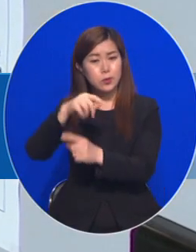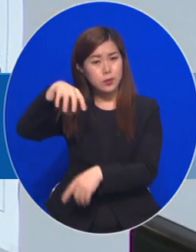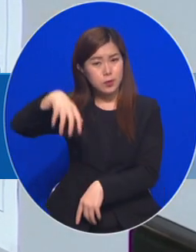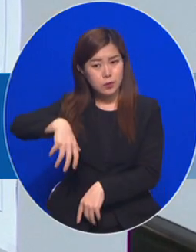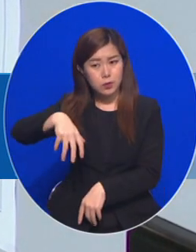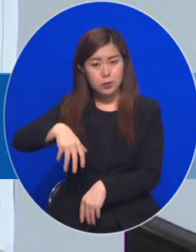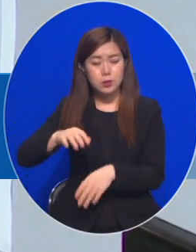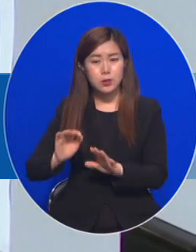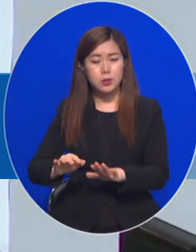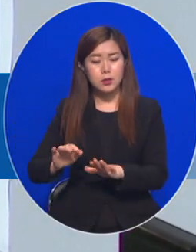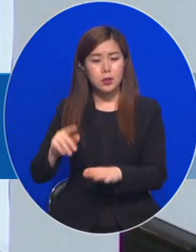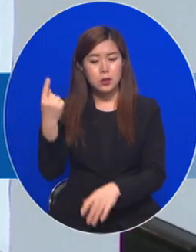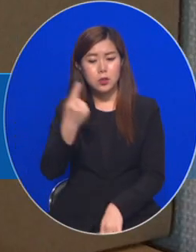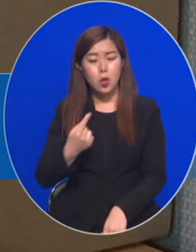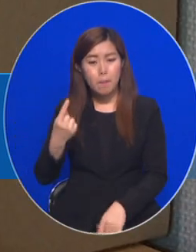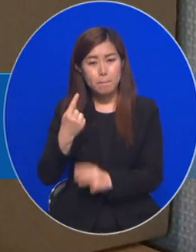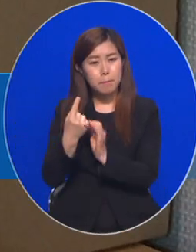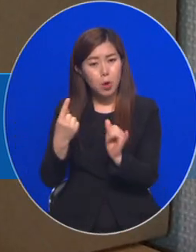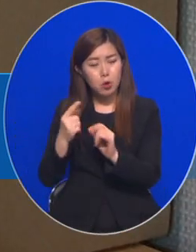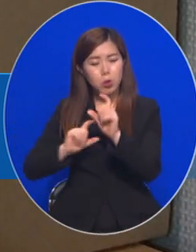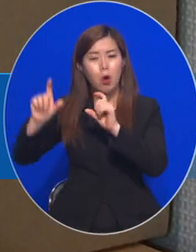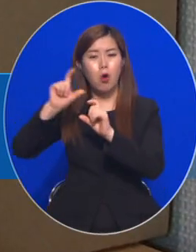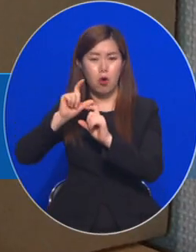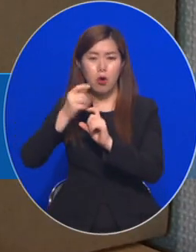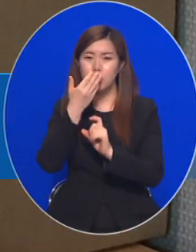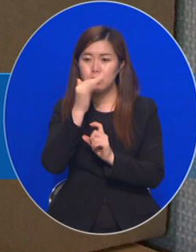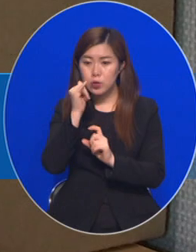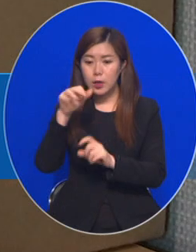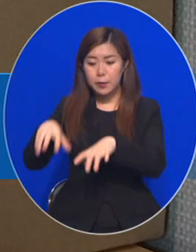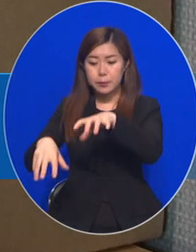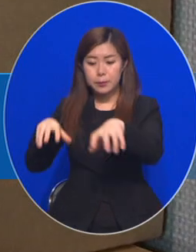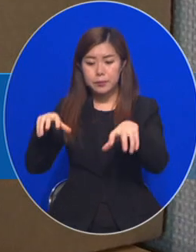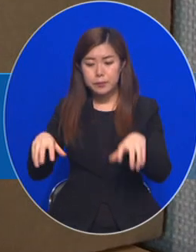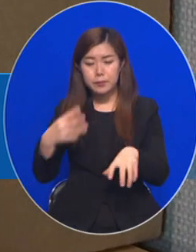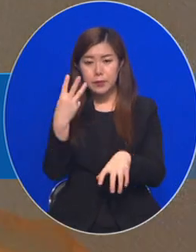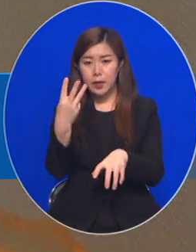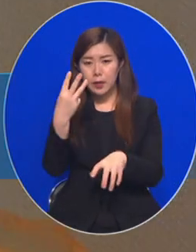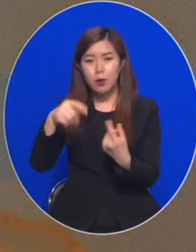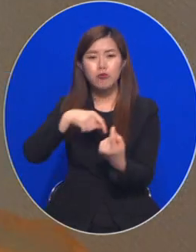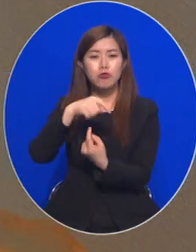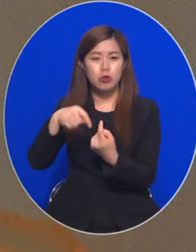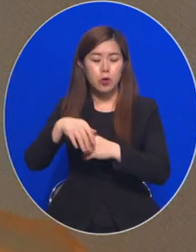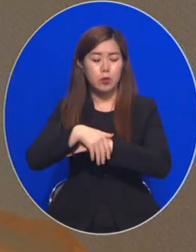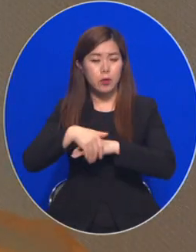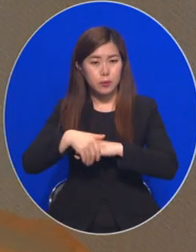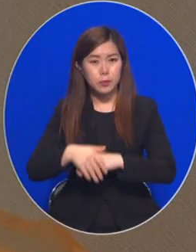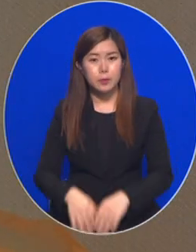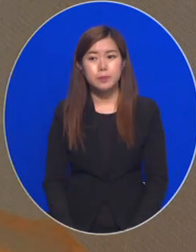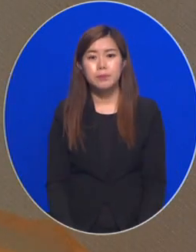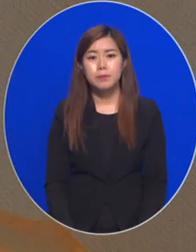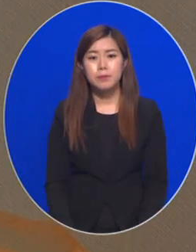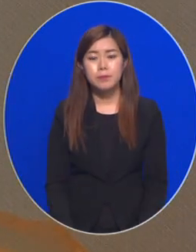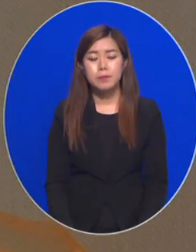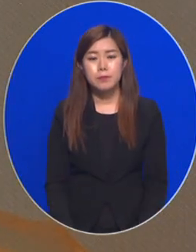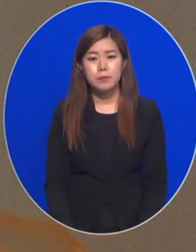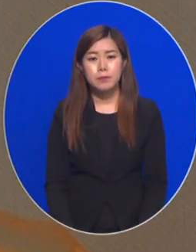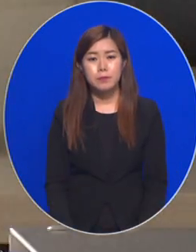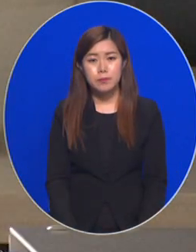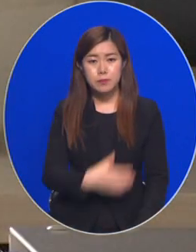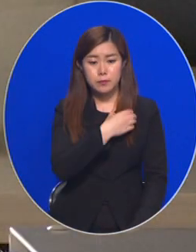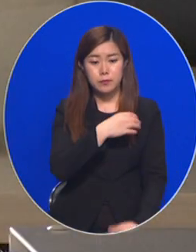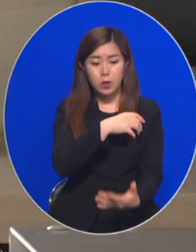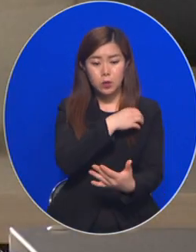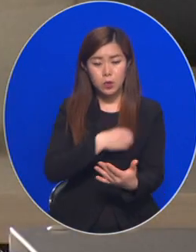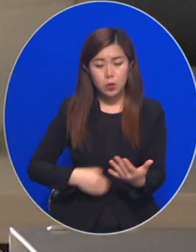다음 주까지 천여 명이 더 들어갈 수 있도록 시설 3곳을 마련하기로 했습니다. 수도권 공공병원과 선별진료소